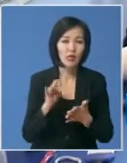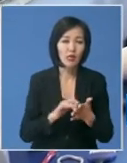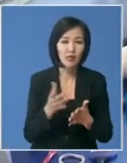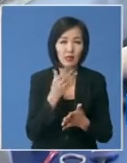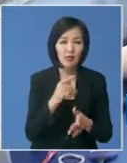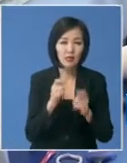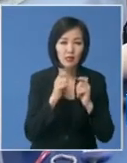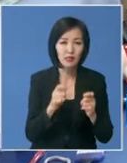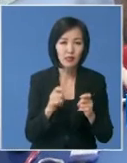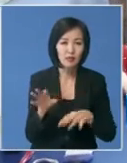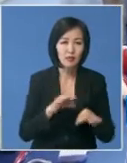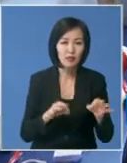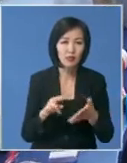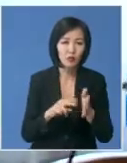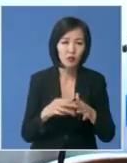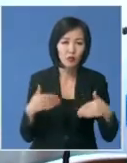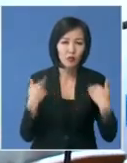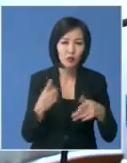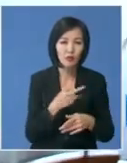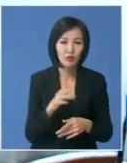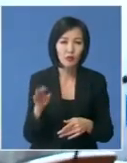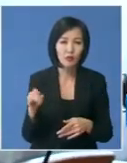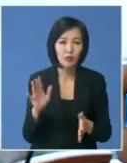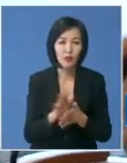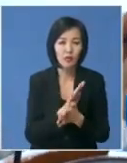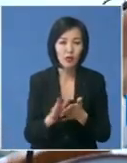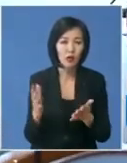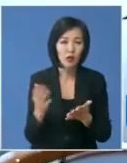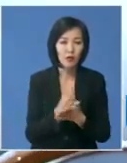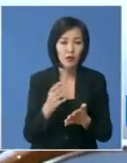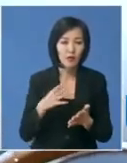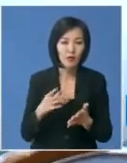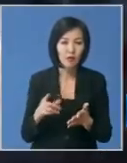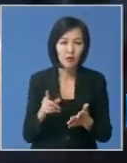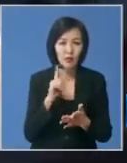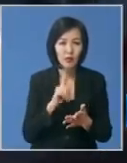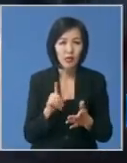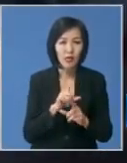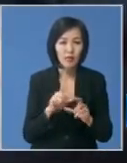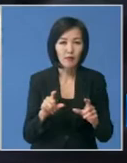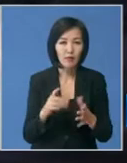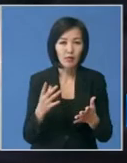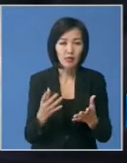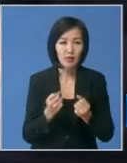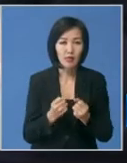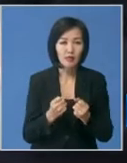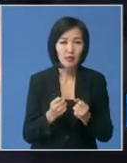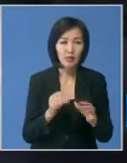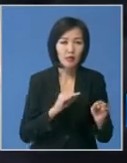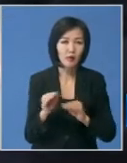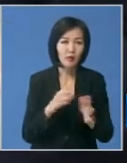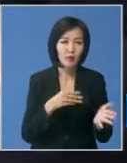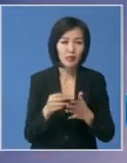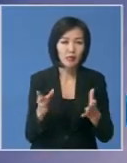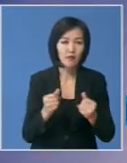жоспарын ұсынып, 1 миллион теңге грант ұтып алған болатын. Берілген қаржыға жастар ғимарат жалдап, қажетті құрал саймандарын алған. Айта кетейік,